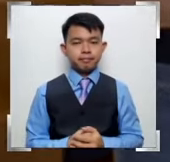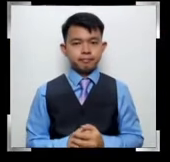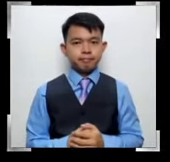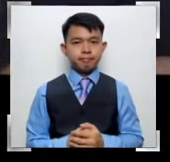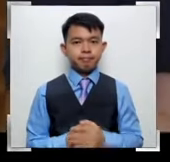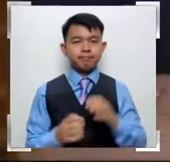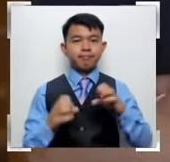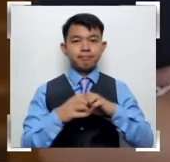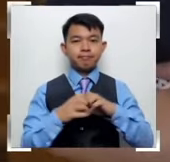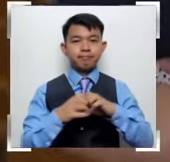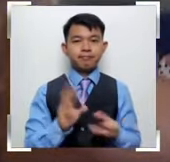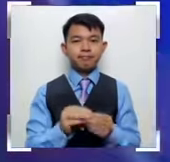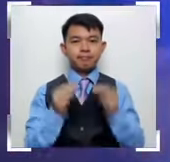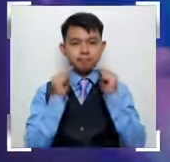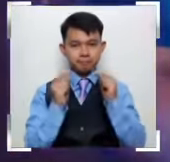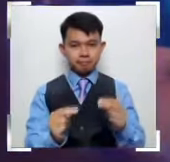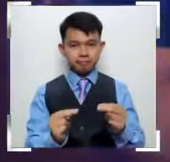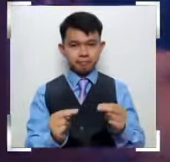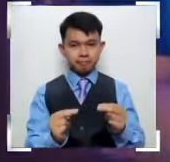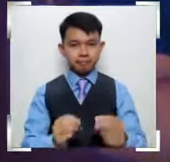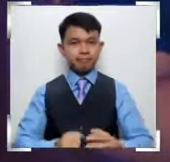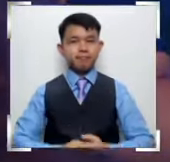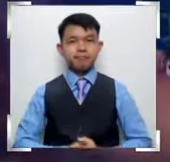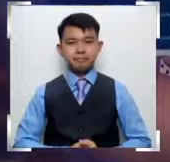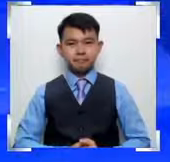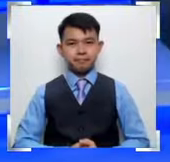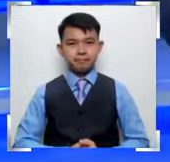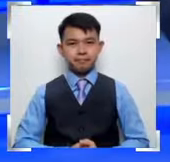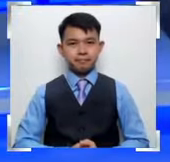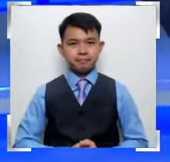Alves. Kami ang inyong saksi.